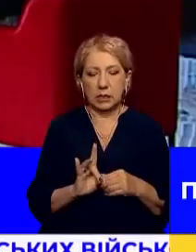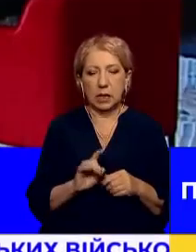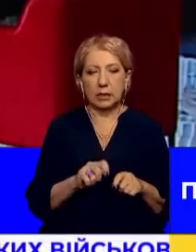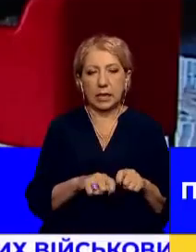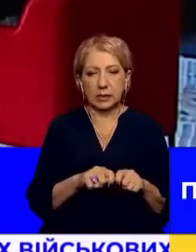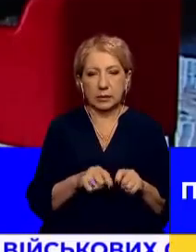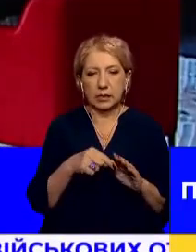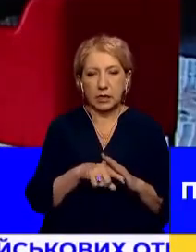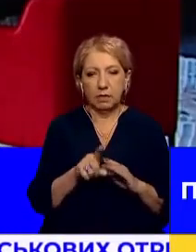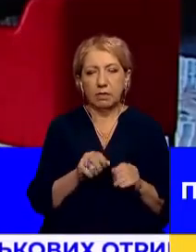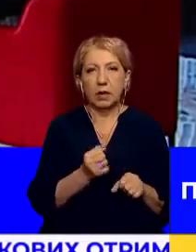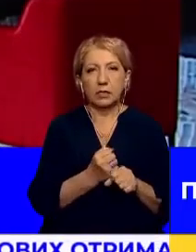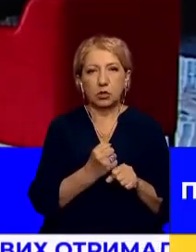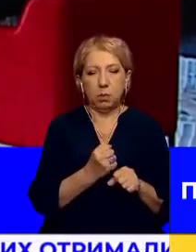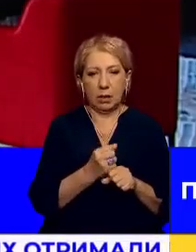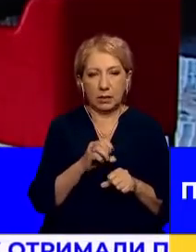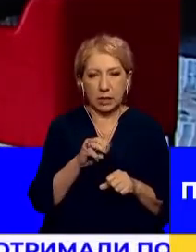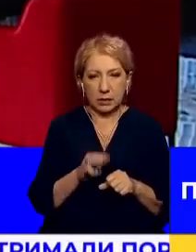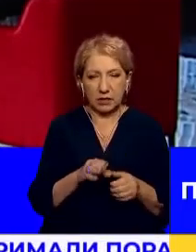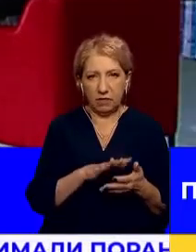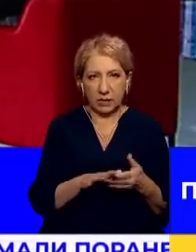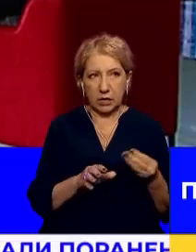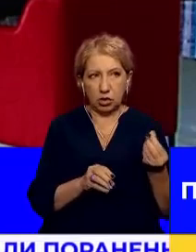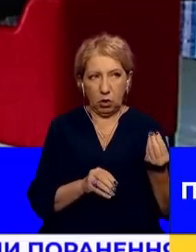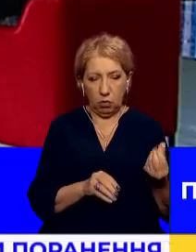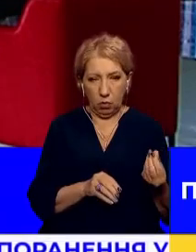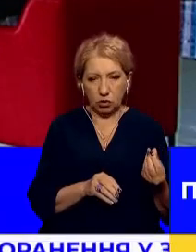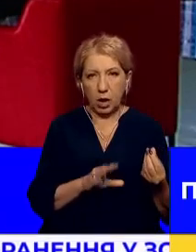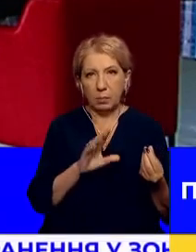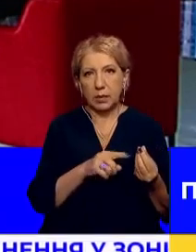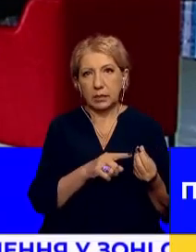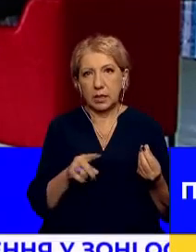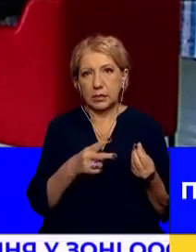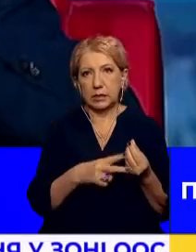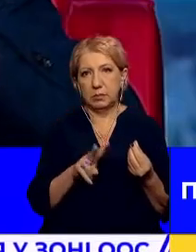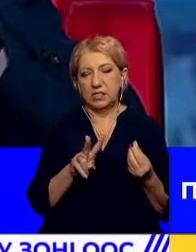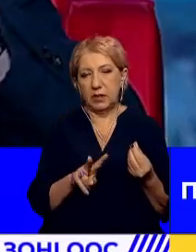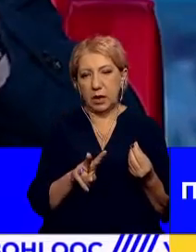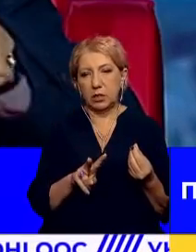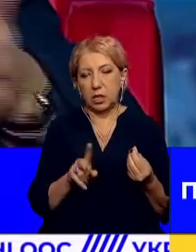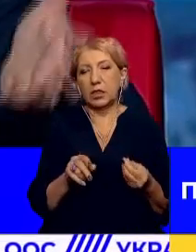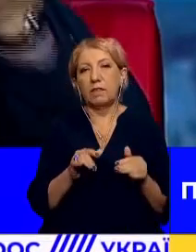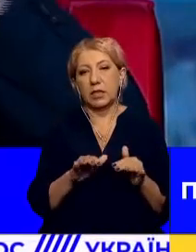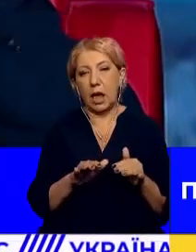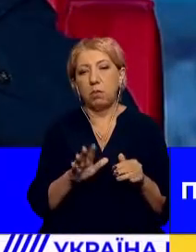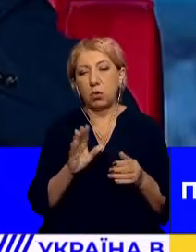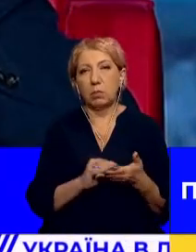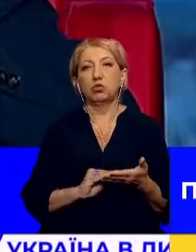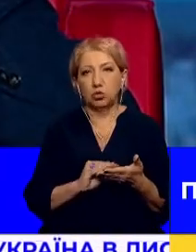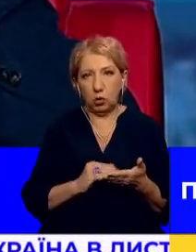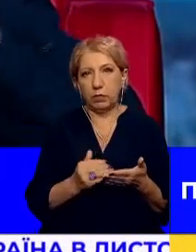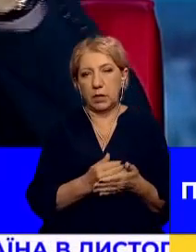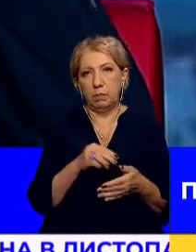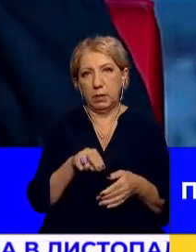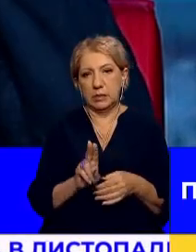то значить ви його робите, витрачаєте гроші, після цього 72 години і вам треба новий